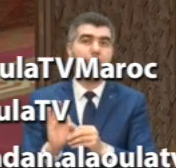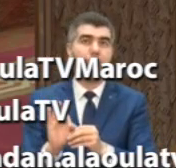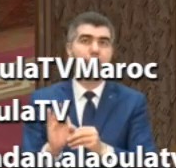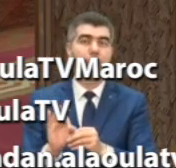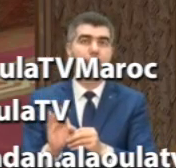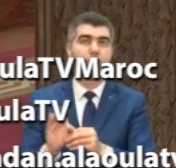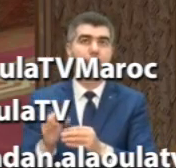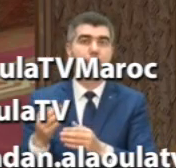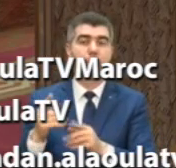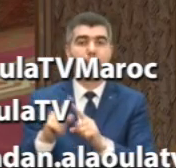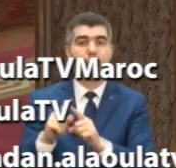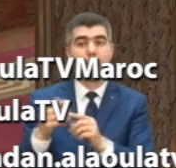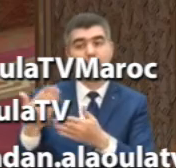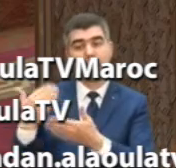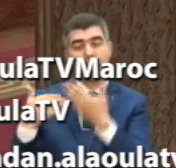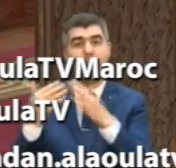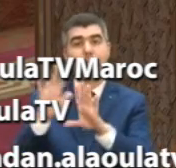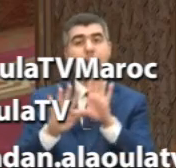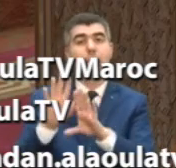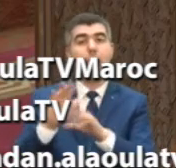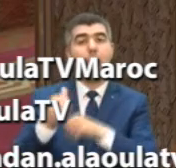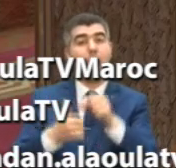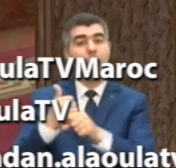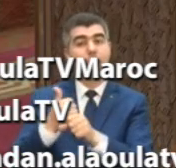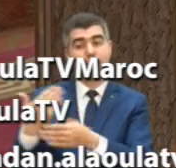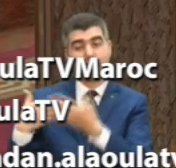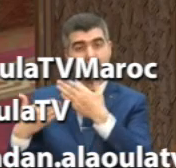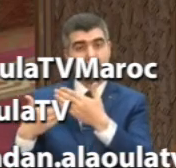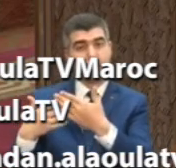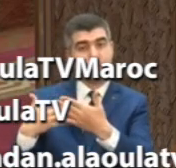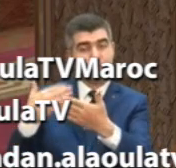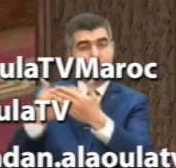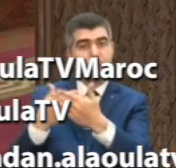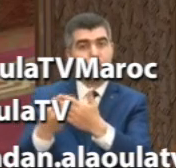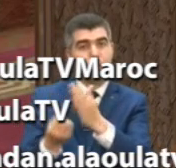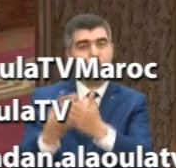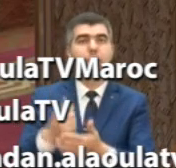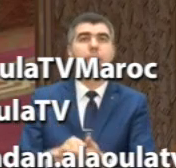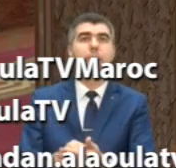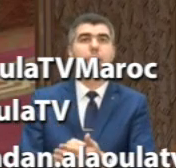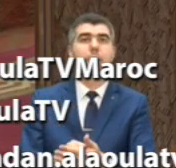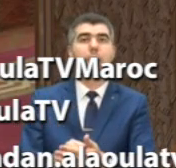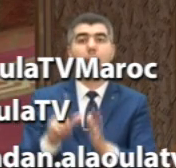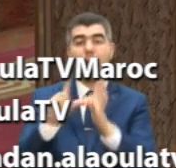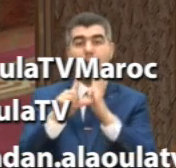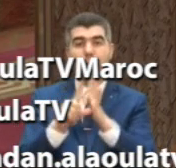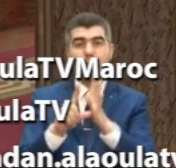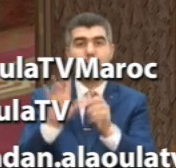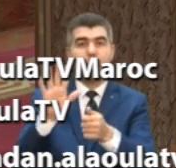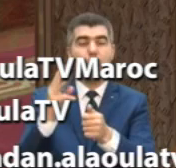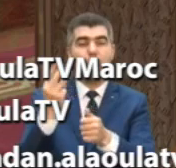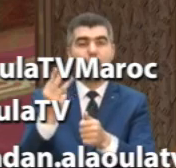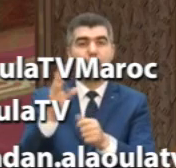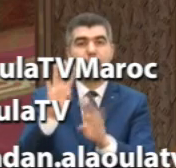اللي تأخرت 15 سنة. ثانيا القانون 36/18 ديال منحة